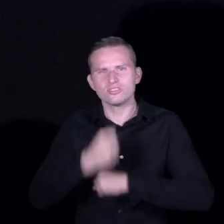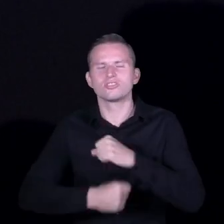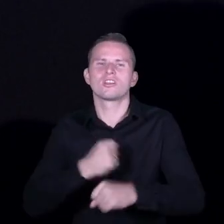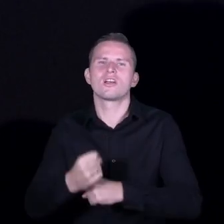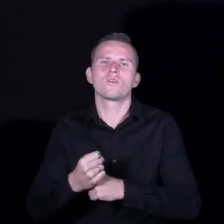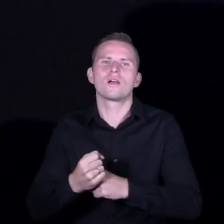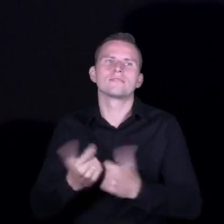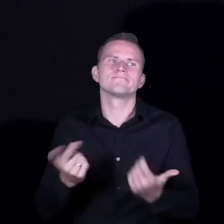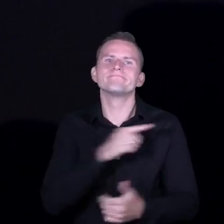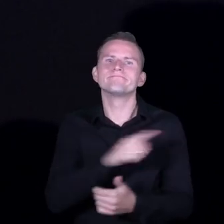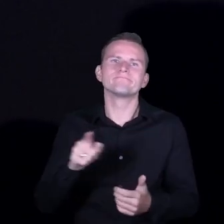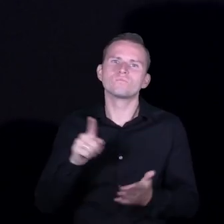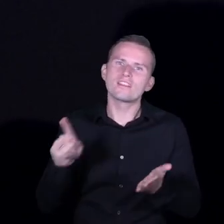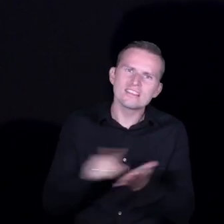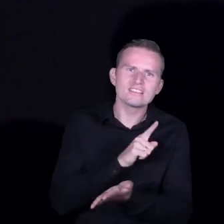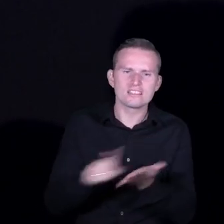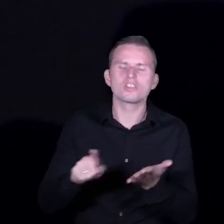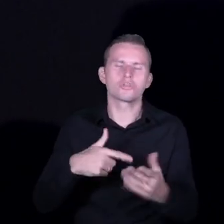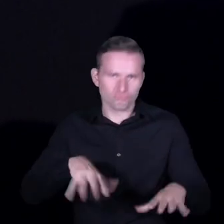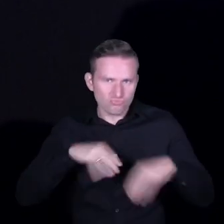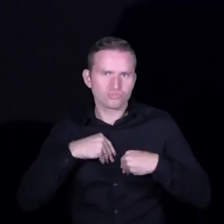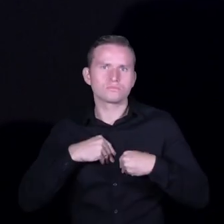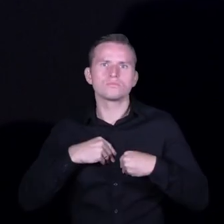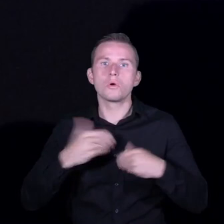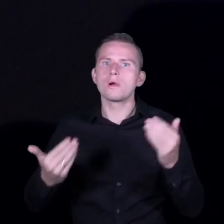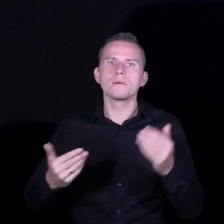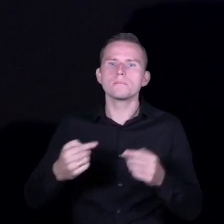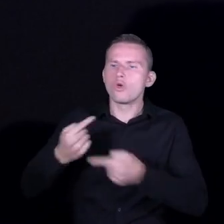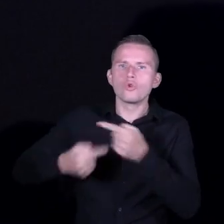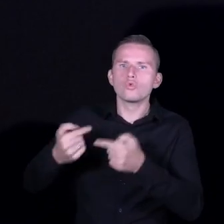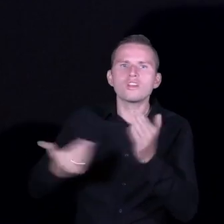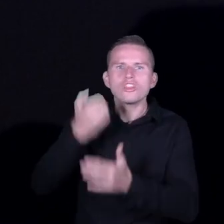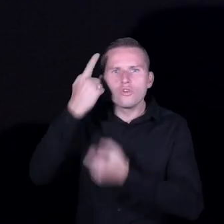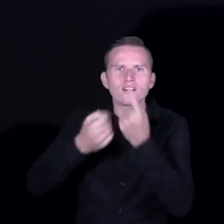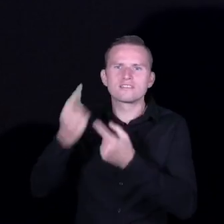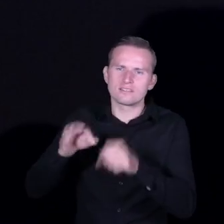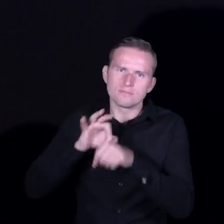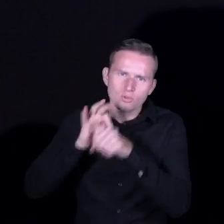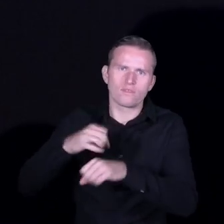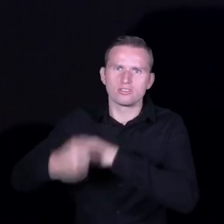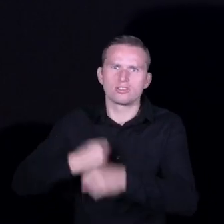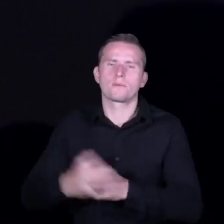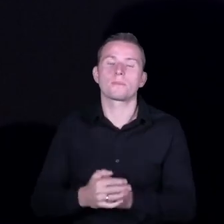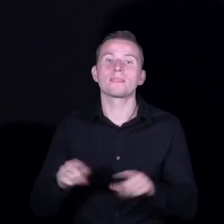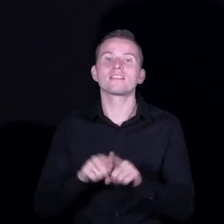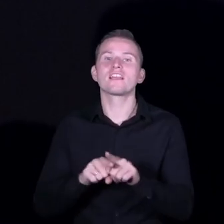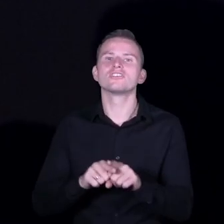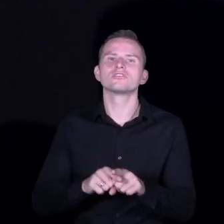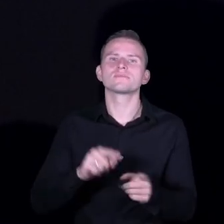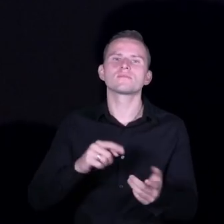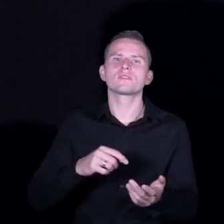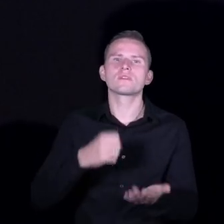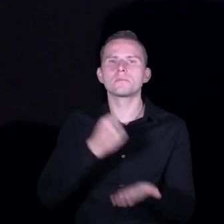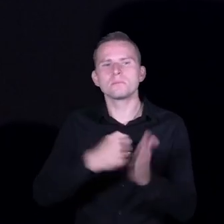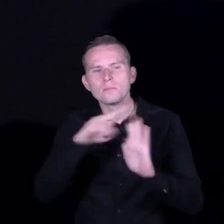podejmujące ryzyko i innowacyjne produkty chcące wprowadzić. Wprowadzone były zmiany w ustawodawstwie wprowadzające ulgę